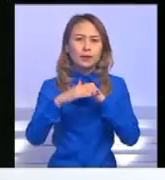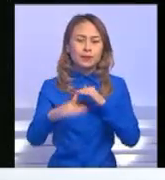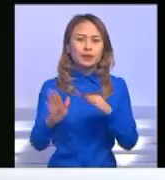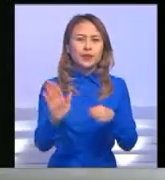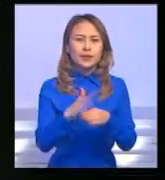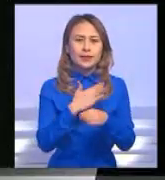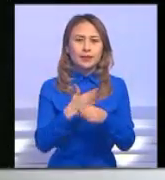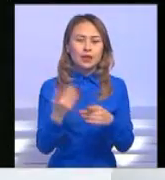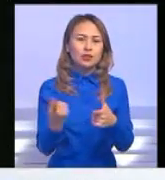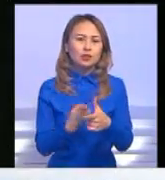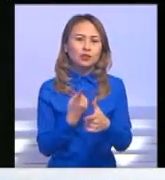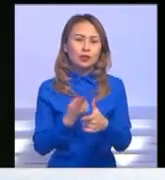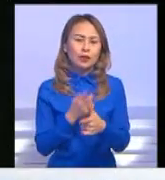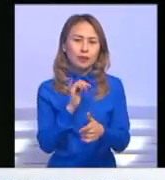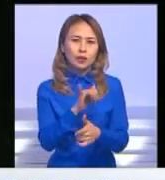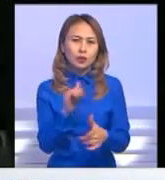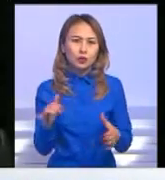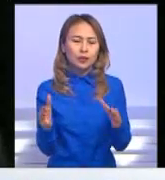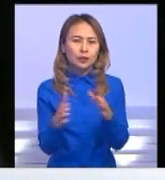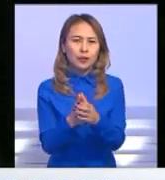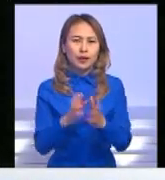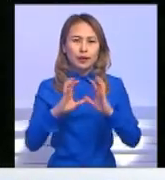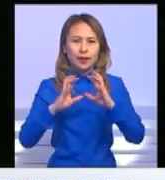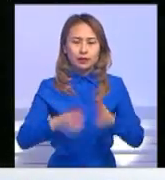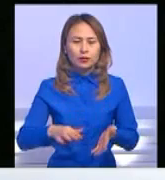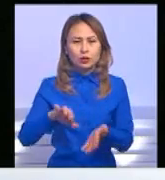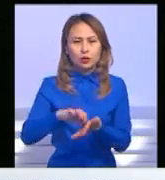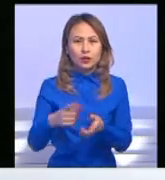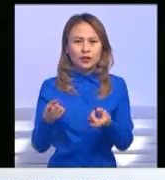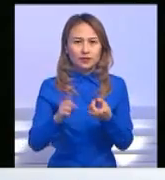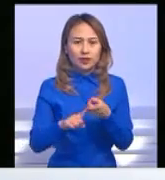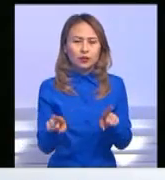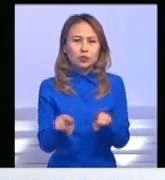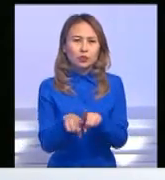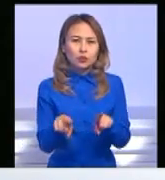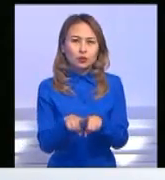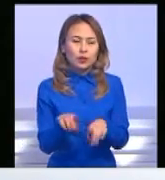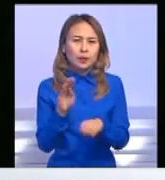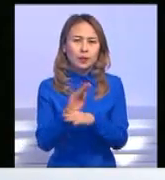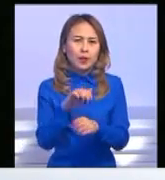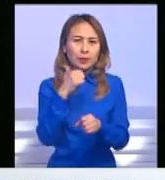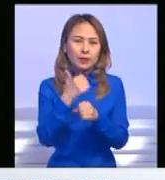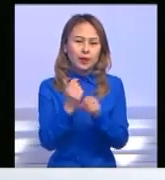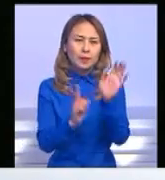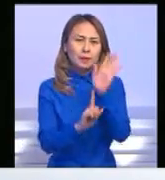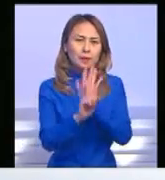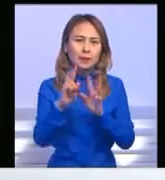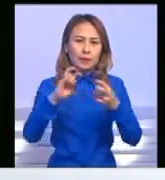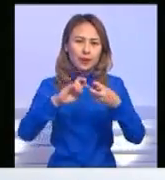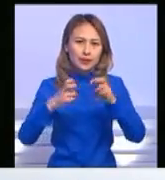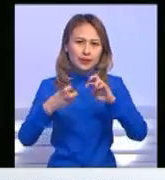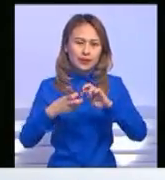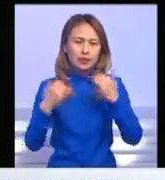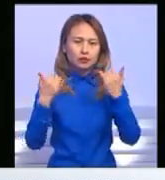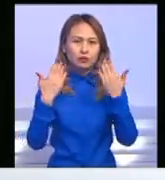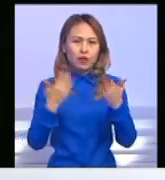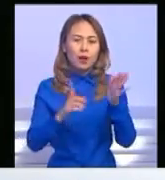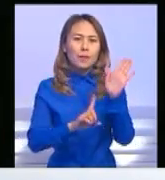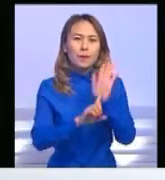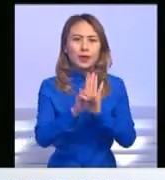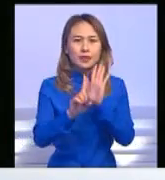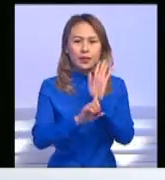секторға және Біріккен ұлттар ұйымы сынды халықаралық ұйымдарға да қатысты. Сол себепті басты мәселе гендерлік теңдік. Бұл бастаманы